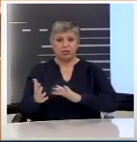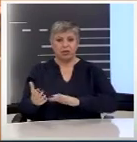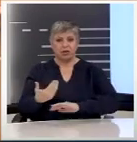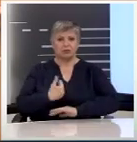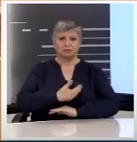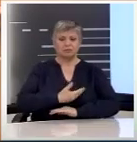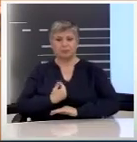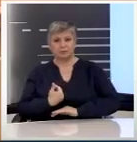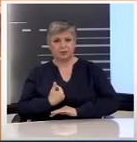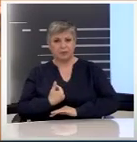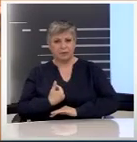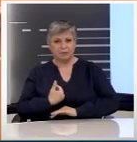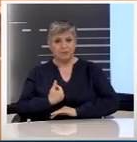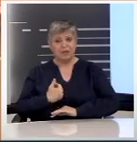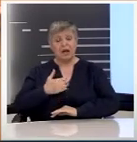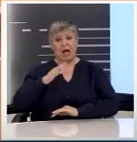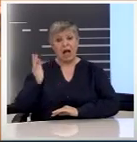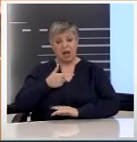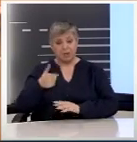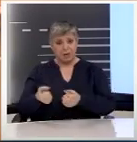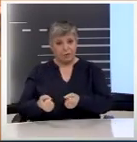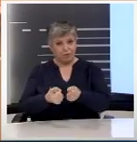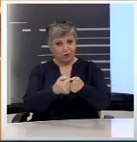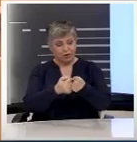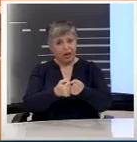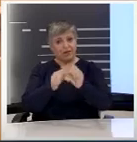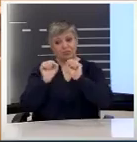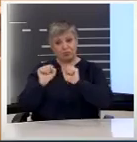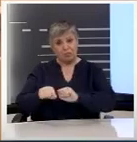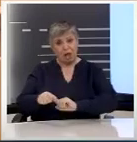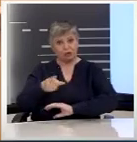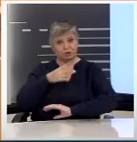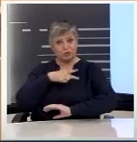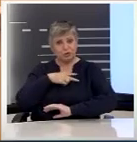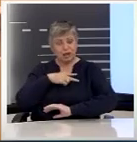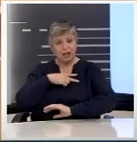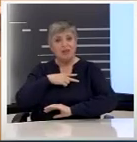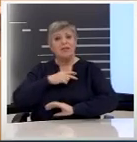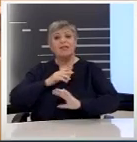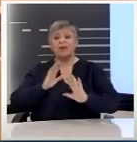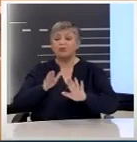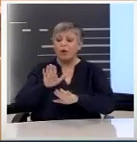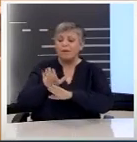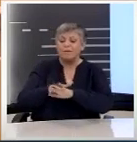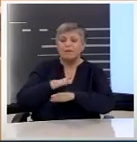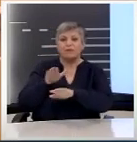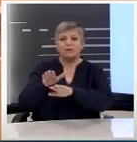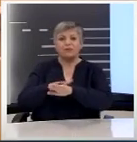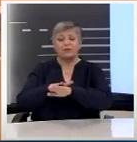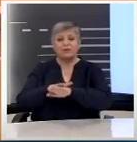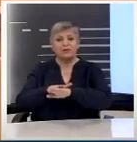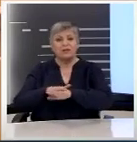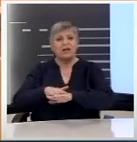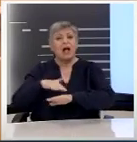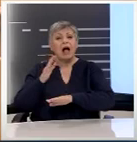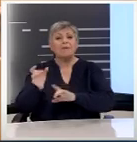θεωρείτε ότι ευνοούνται οι απόψεις σας? Ή τη χαϊδεύετε όπου εσείς νομίζετε ότι η κυβέρνηση βρίσκεται σε μια